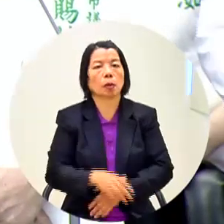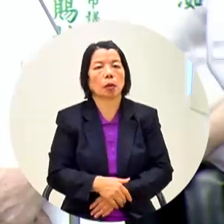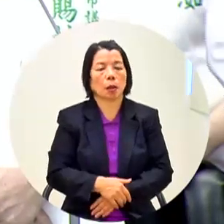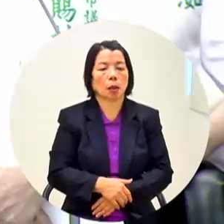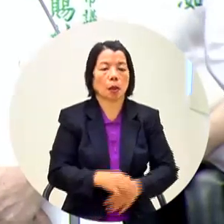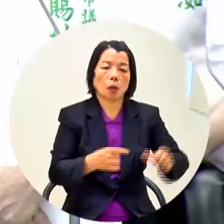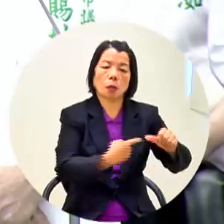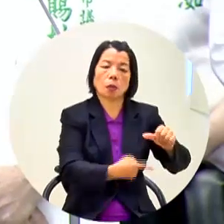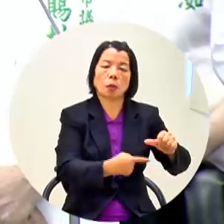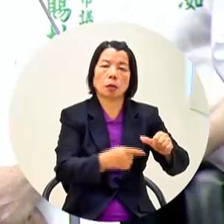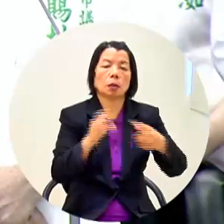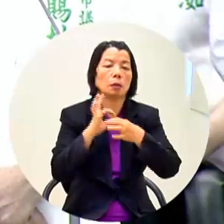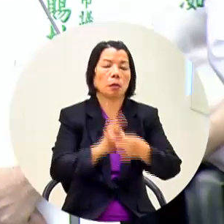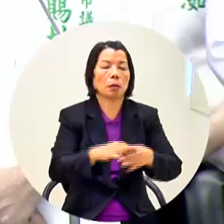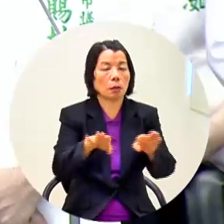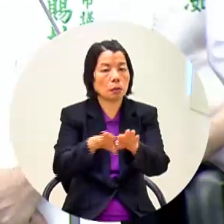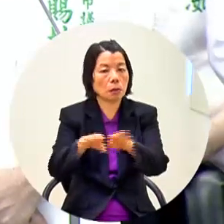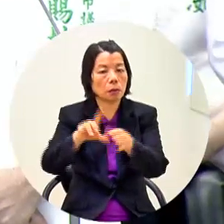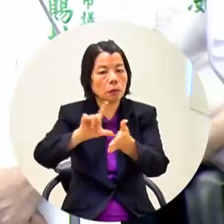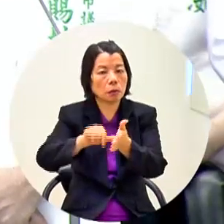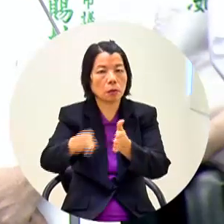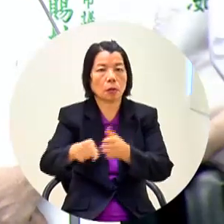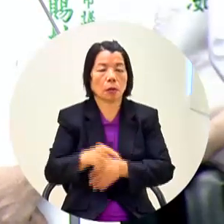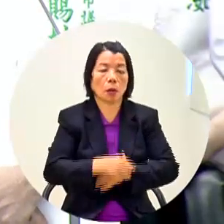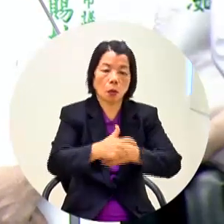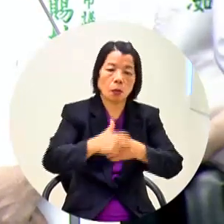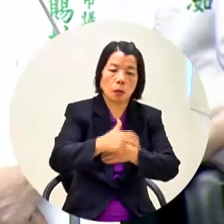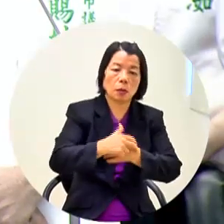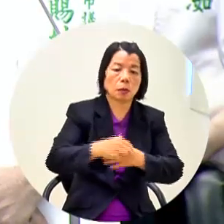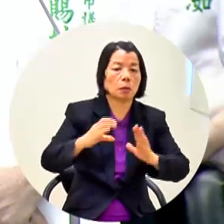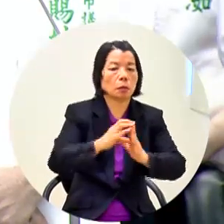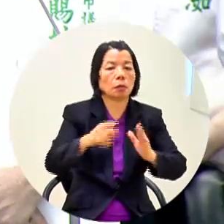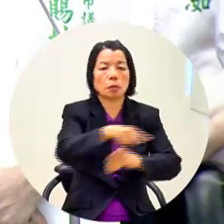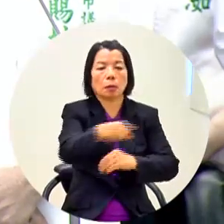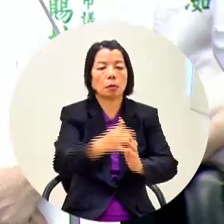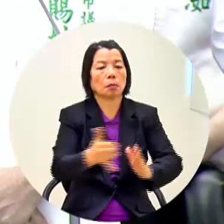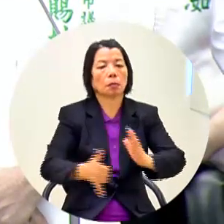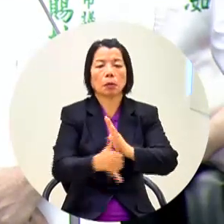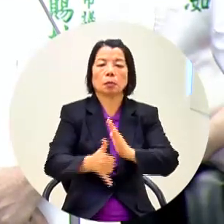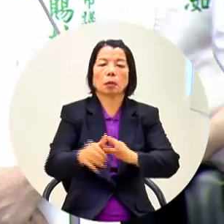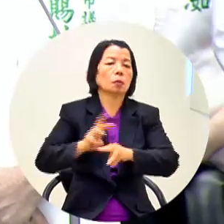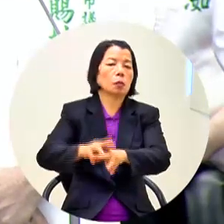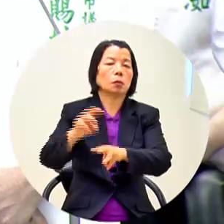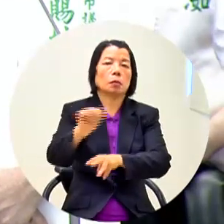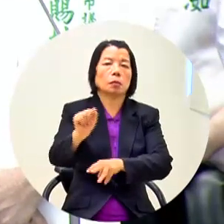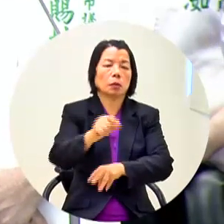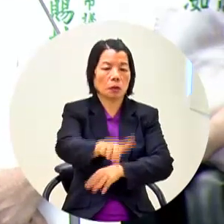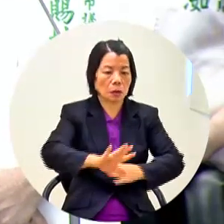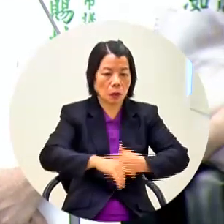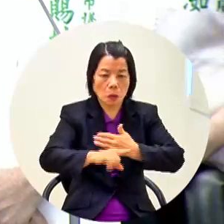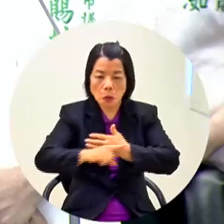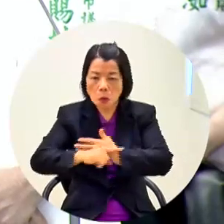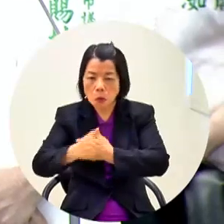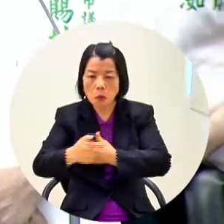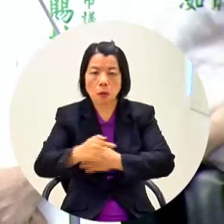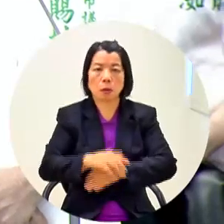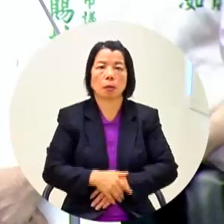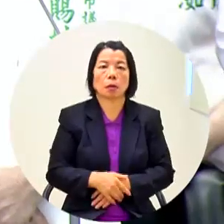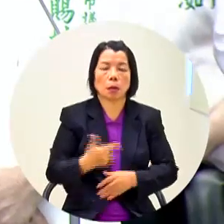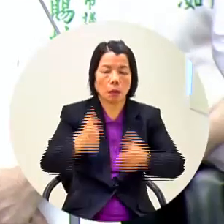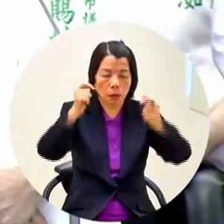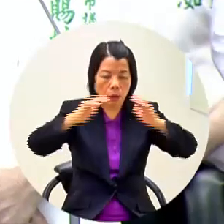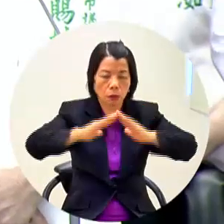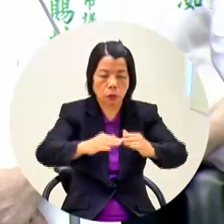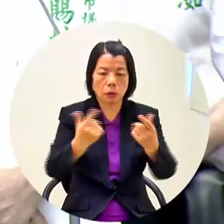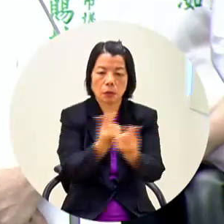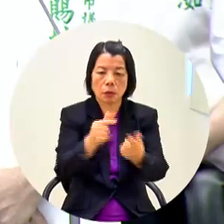候，你们卫生局叫大家宅在家，大家都不要出门，现在很紧张的，你把高雄市当作武